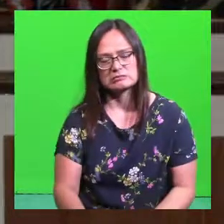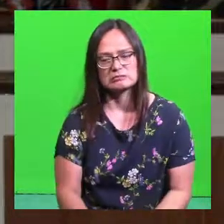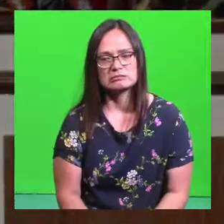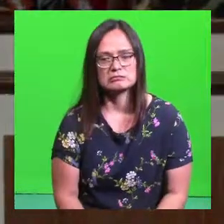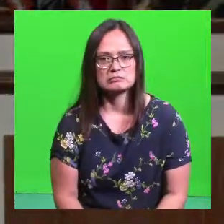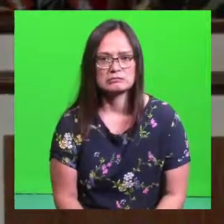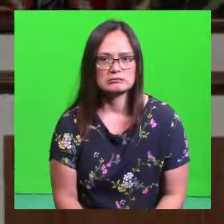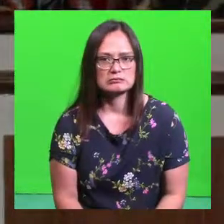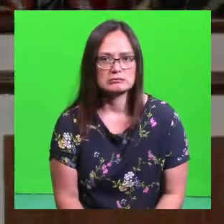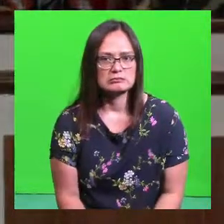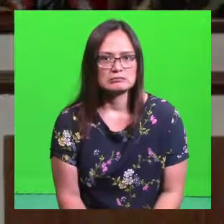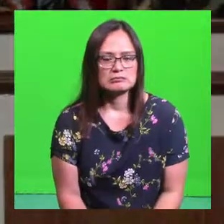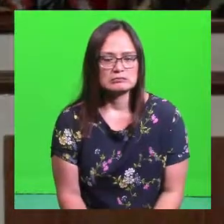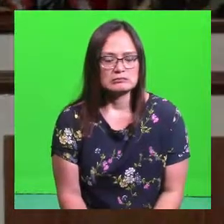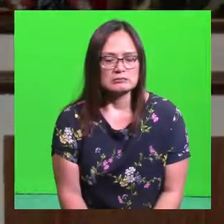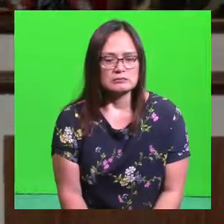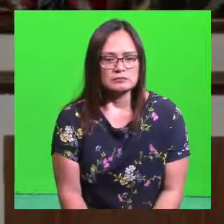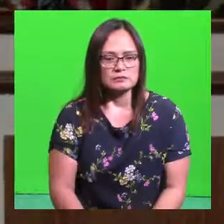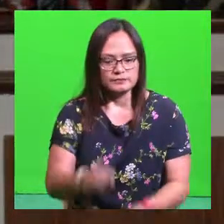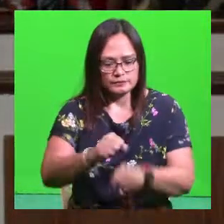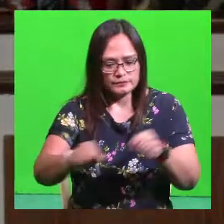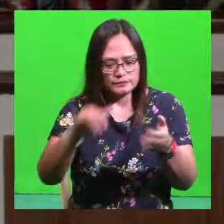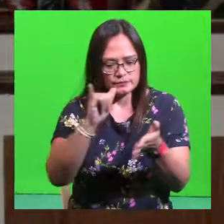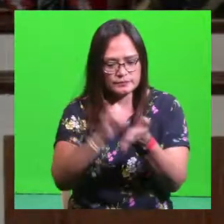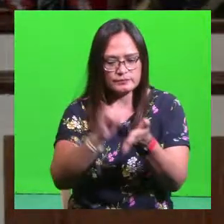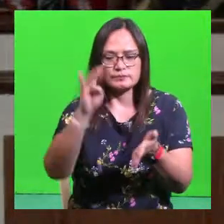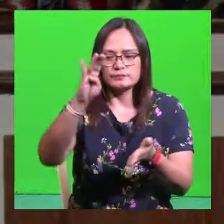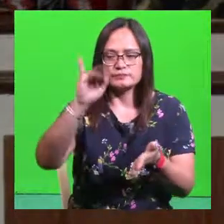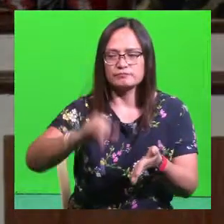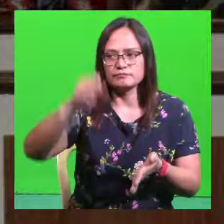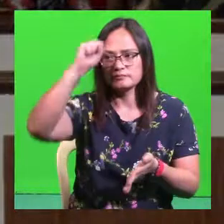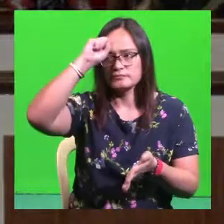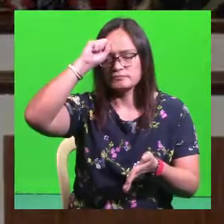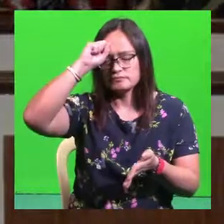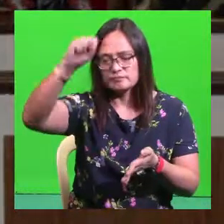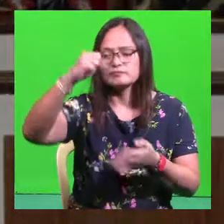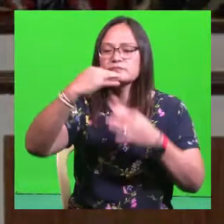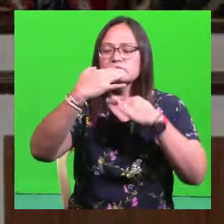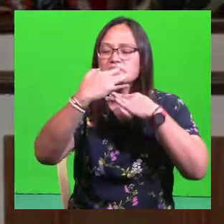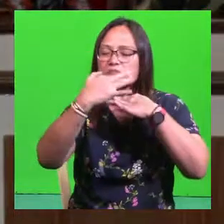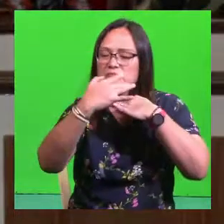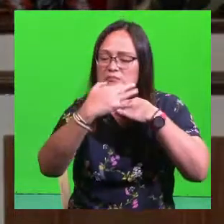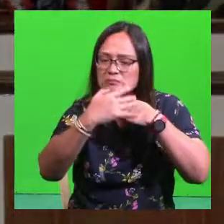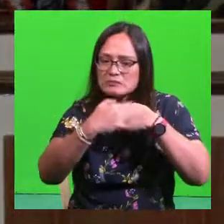So that by His shed blood, we can be forgiven.